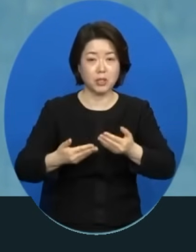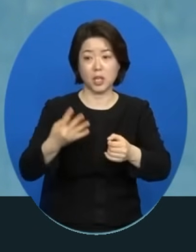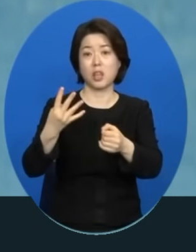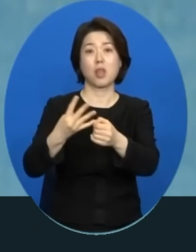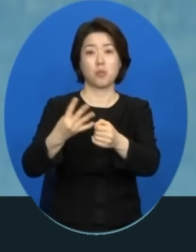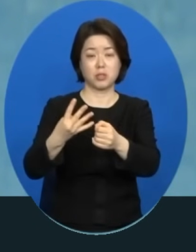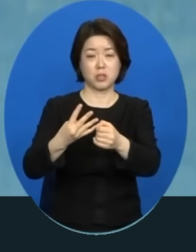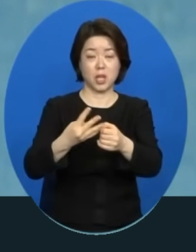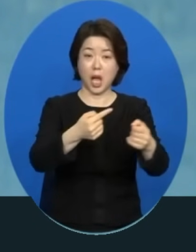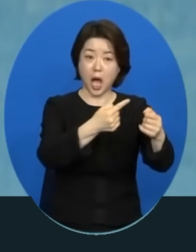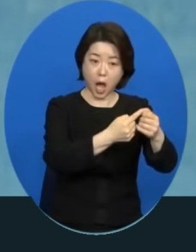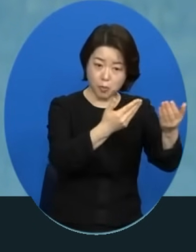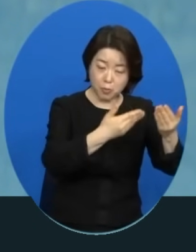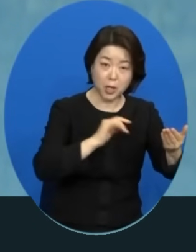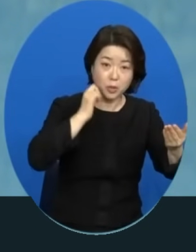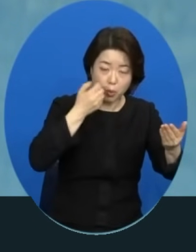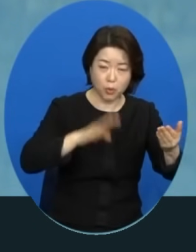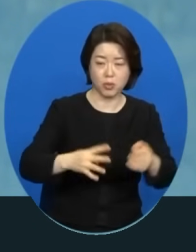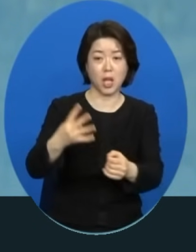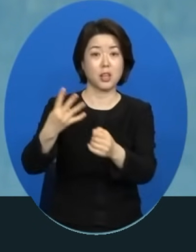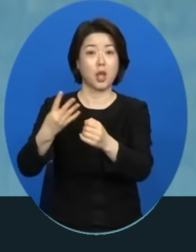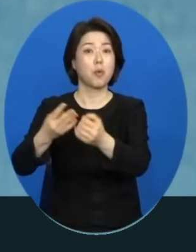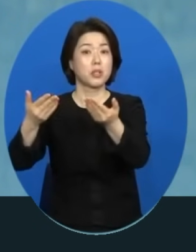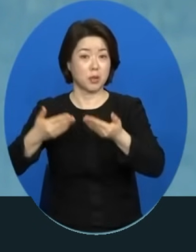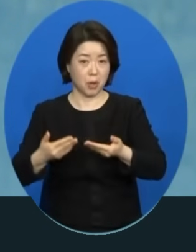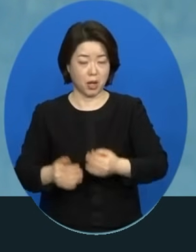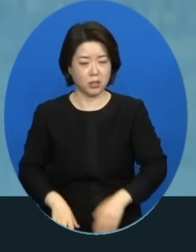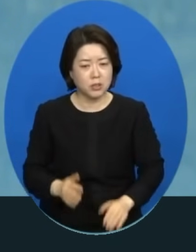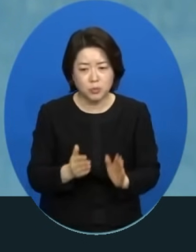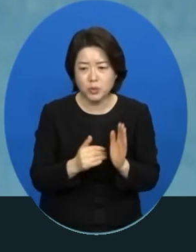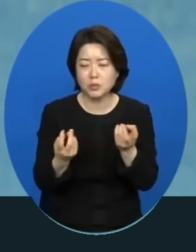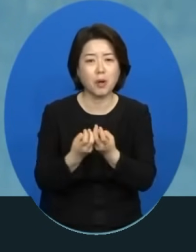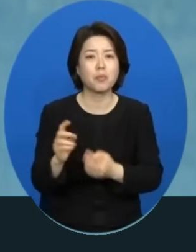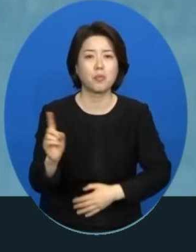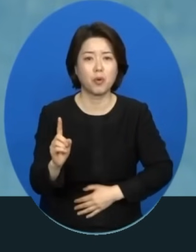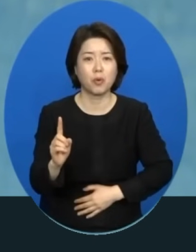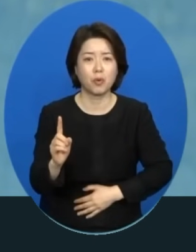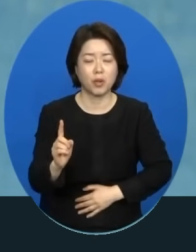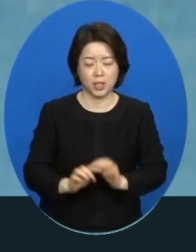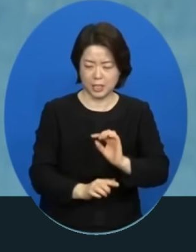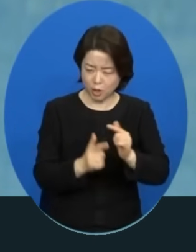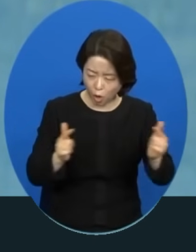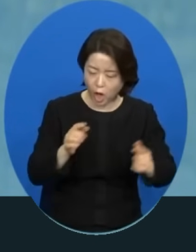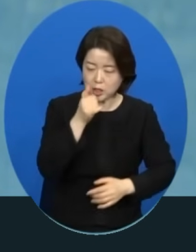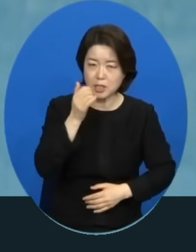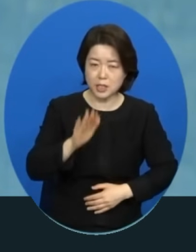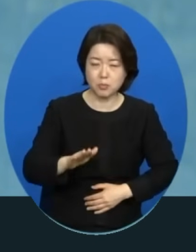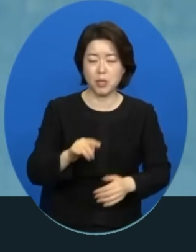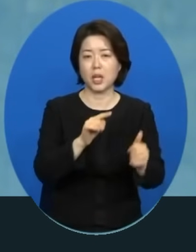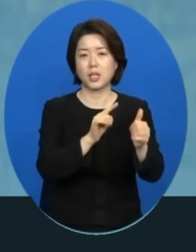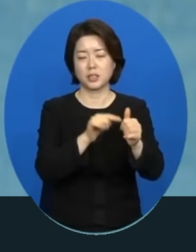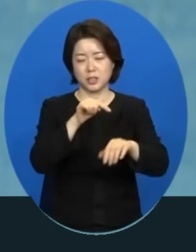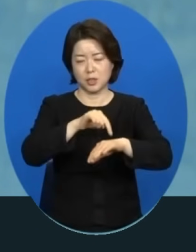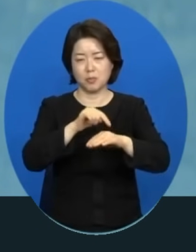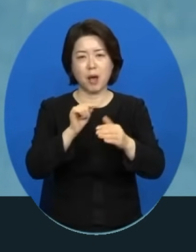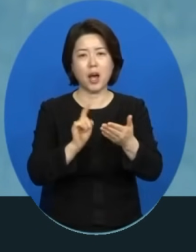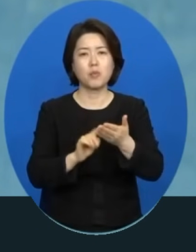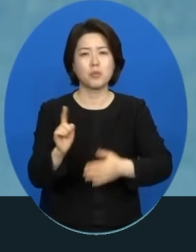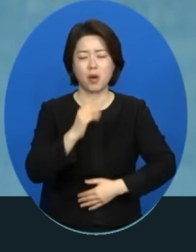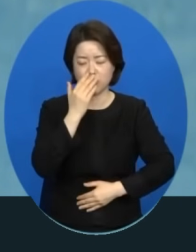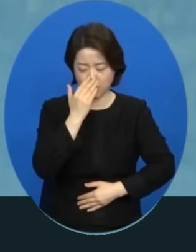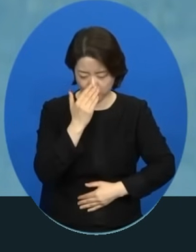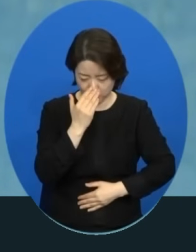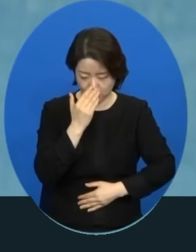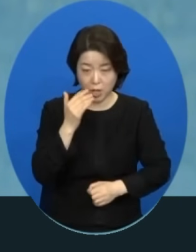것을 네 번째 받고 있어요. 그 비결이 뭘까라고 했을 때 여러 가지가 있겠지만 그의 겸손한 마음이에요. 하나님 앞에